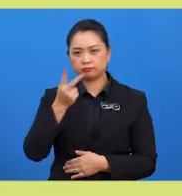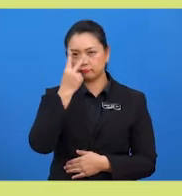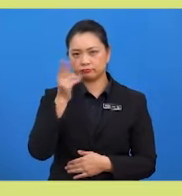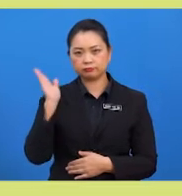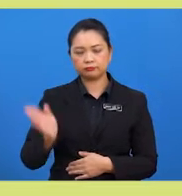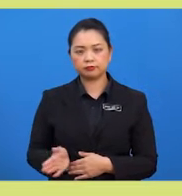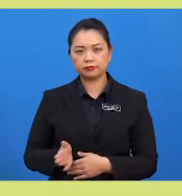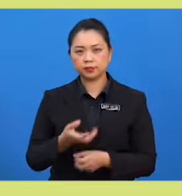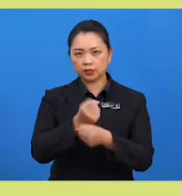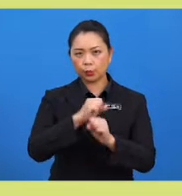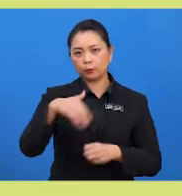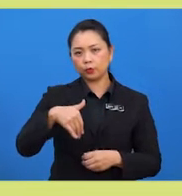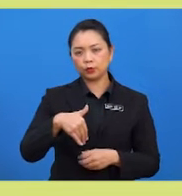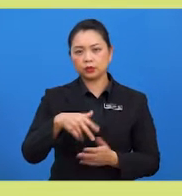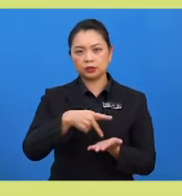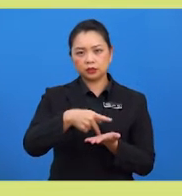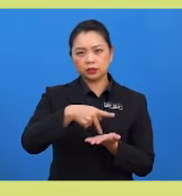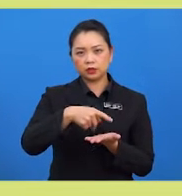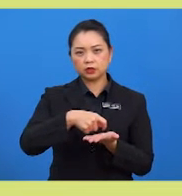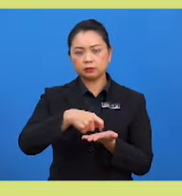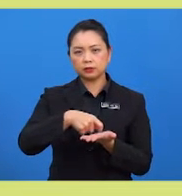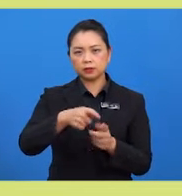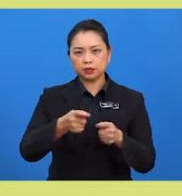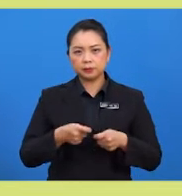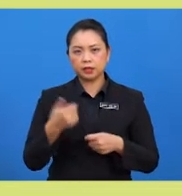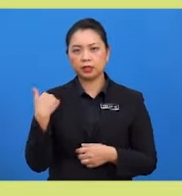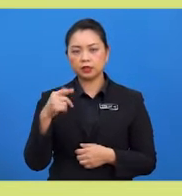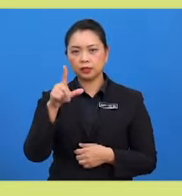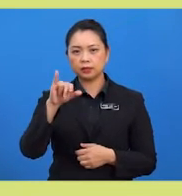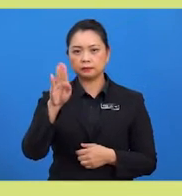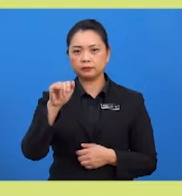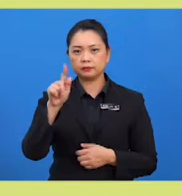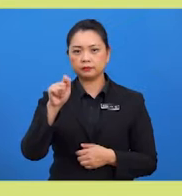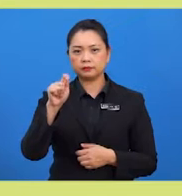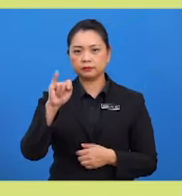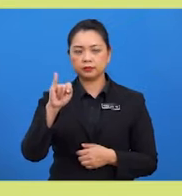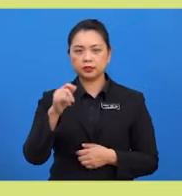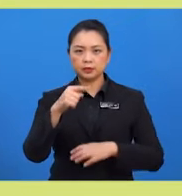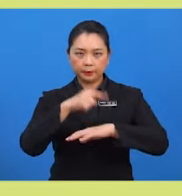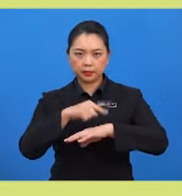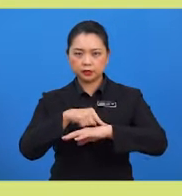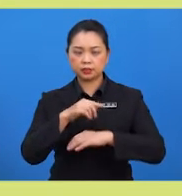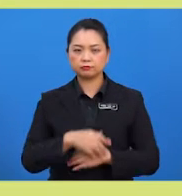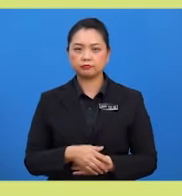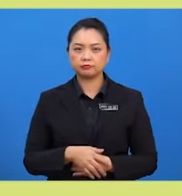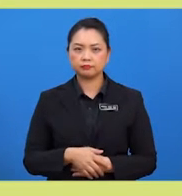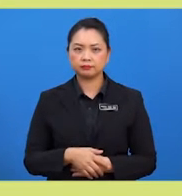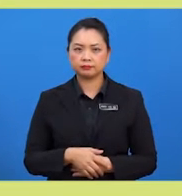RM1,200 kerana sewa belum terima ialah liabiliti semasa. Komponen ekuiti pemilik adalah kesan